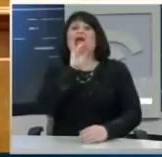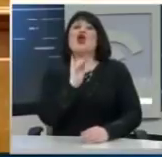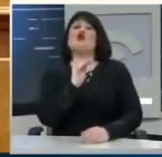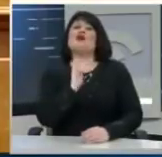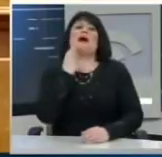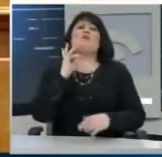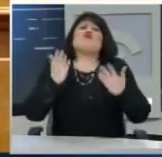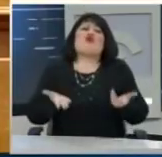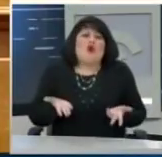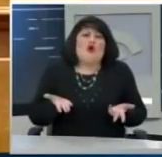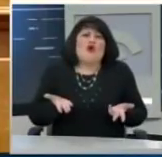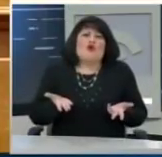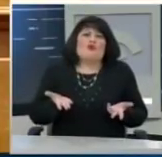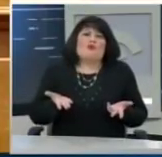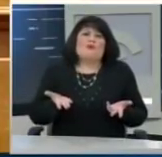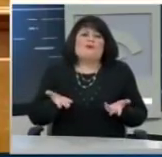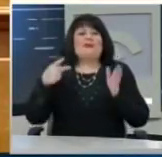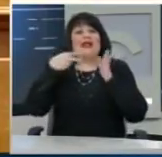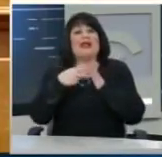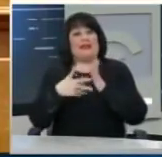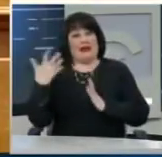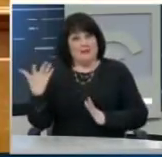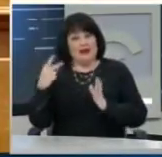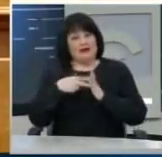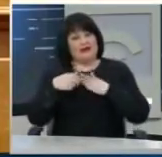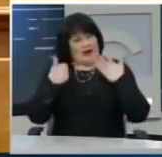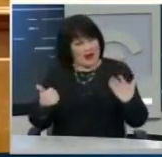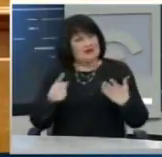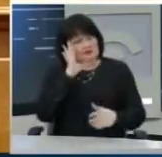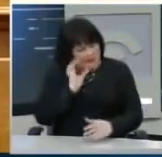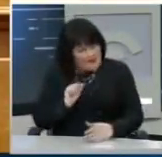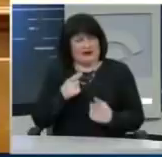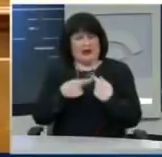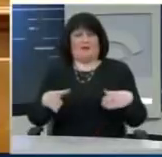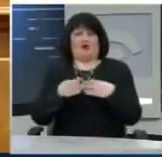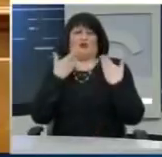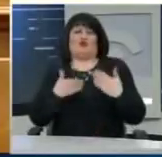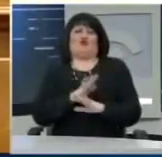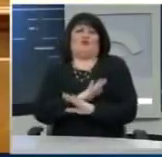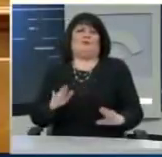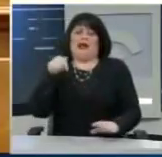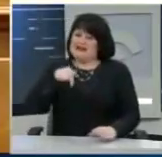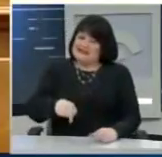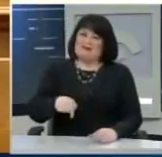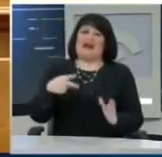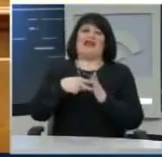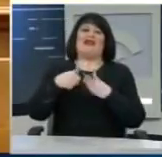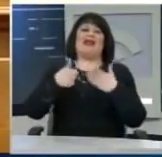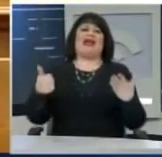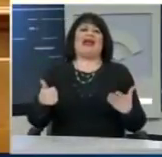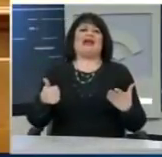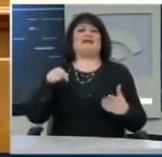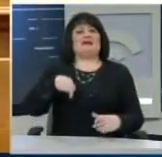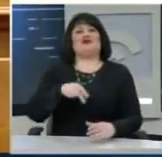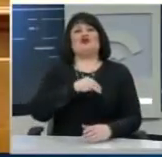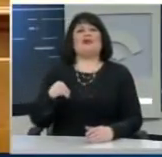γιατί το 15, το 16, από το 16 πράγματι τελείωσε αυτή η Επιτροπή. Σήμερα έρχεται το